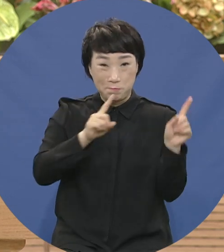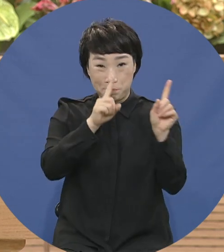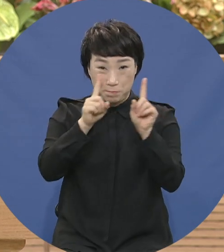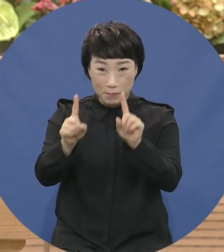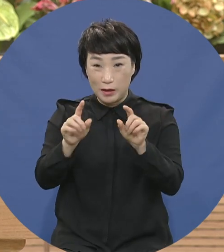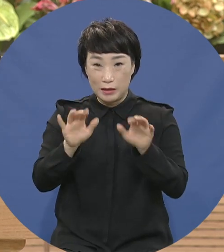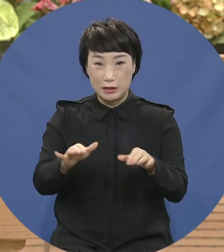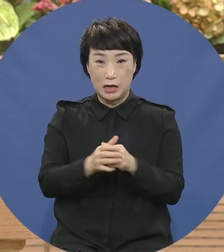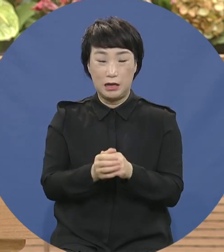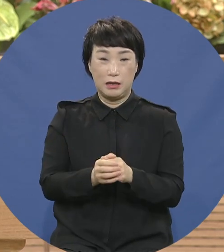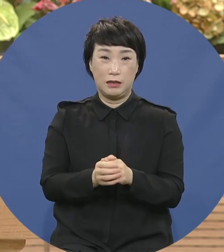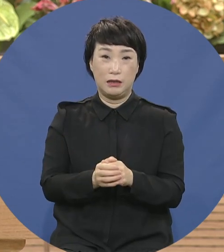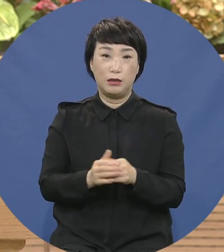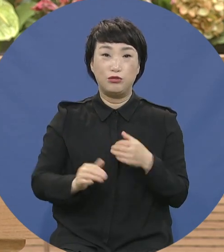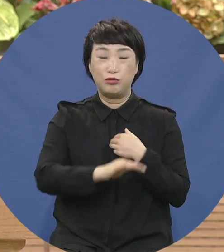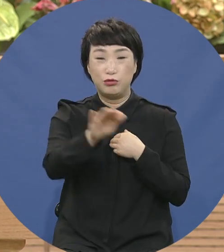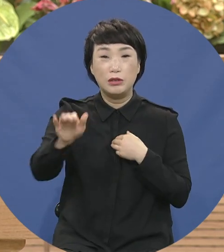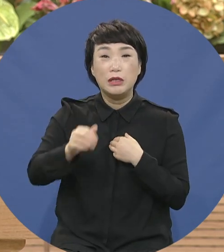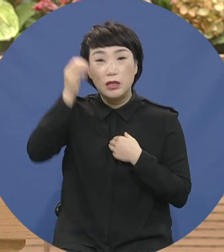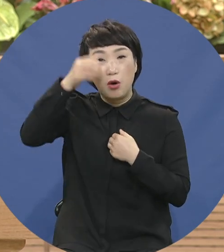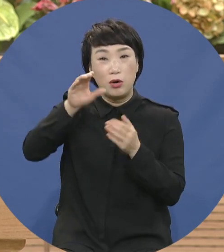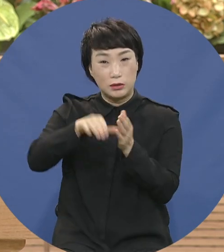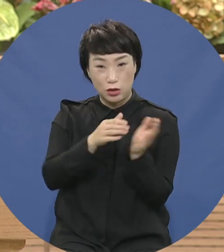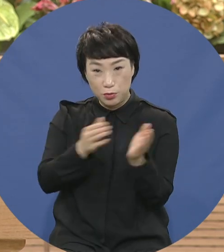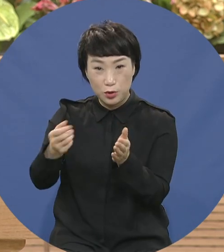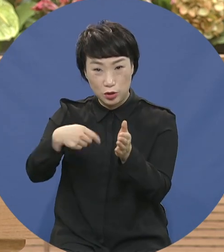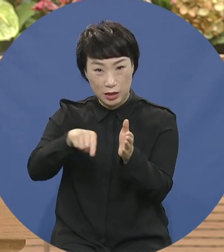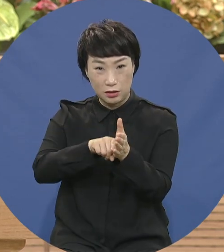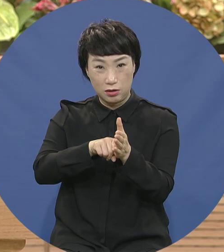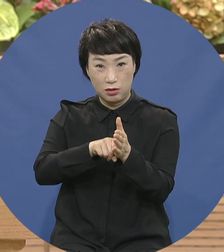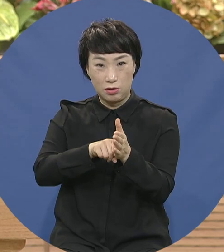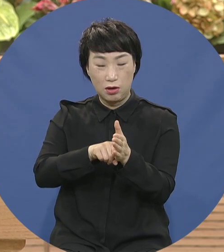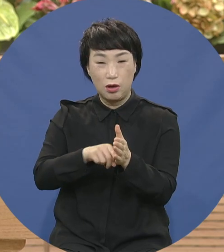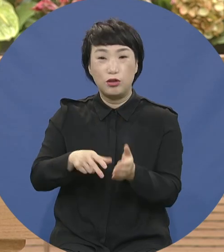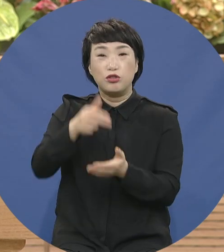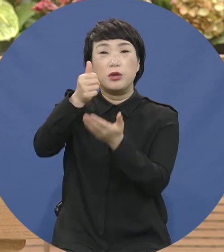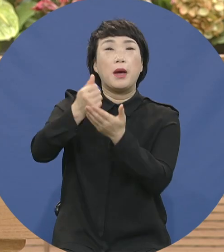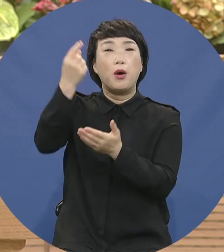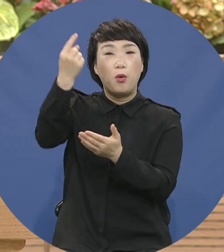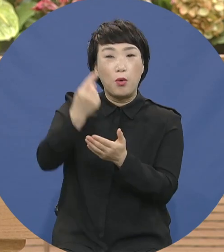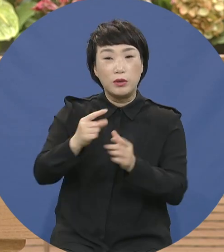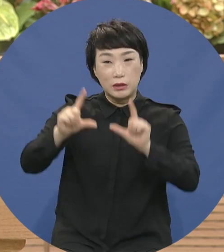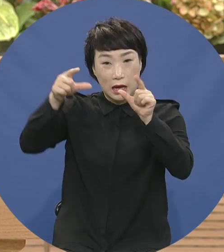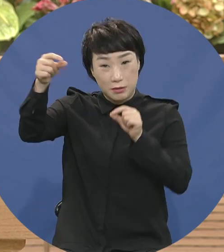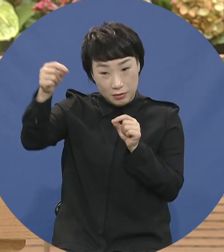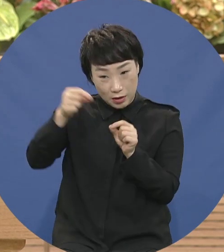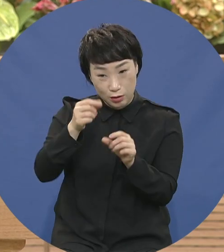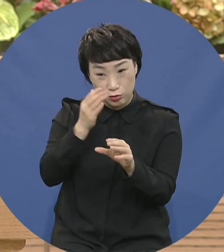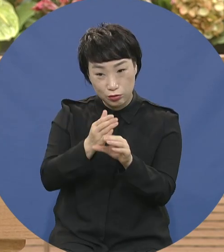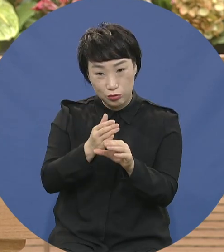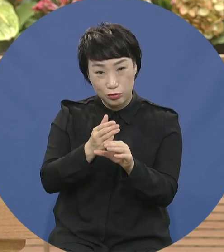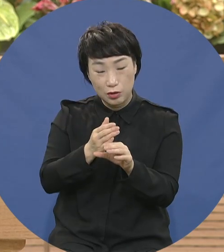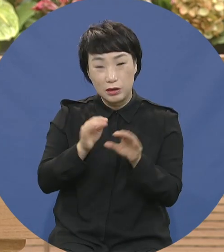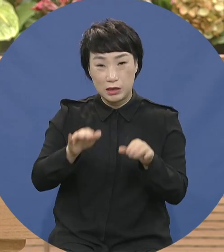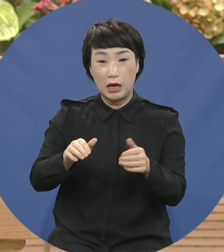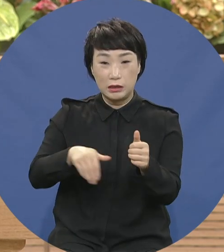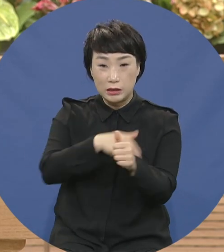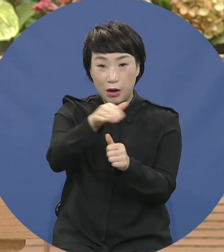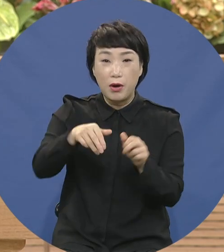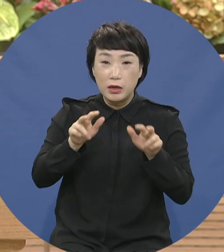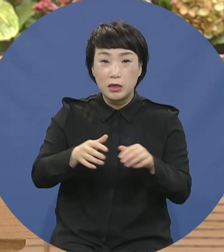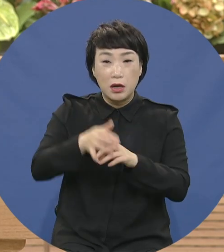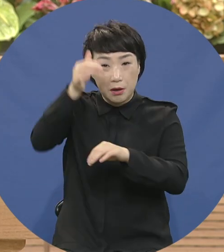차려서 우리 영혼의 때를 위해서 주님의 날이 다가왔고 시대는